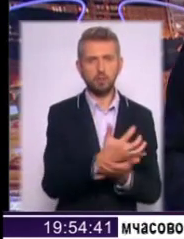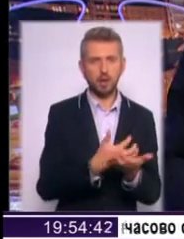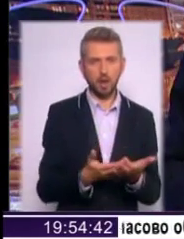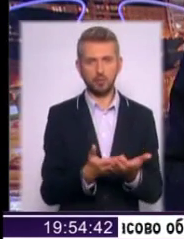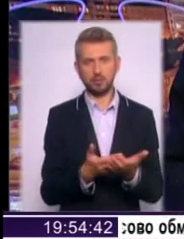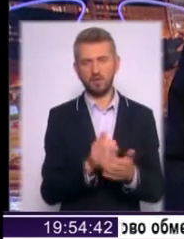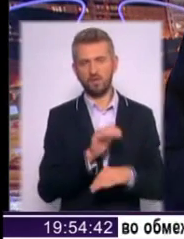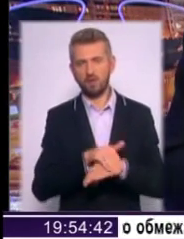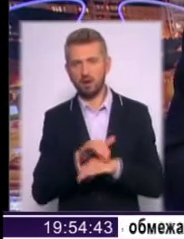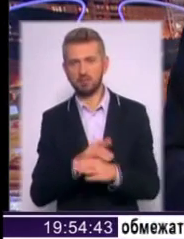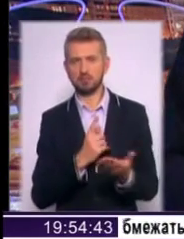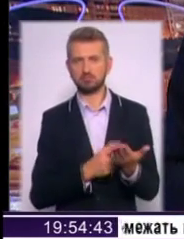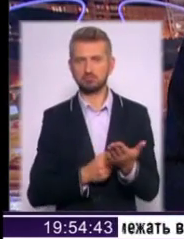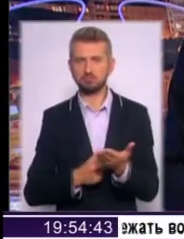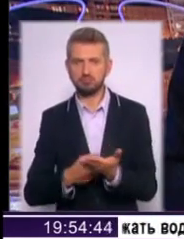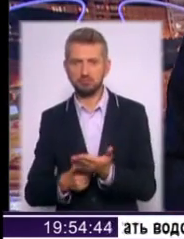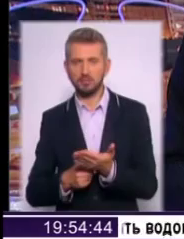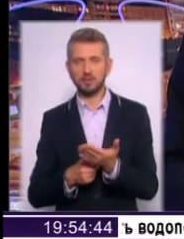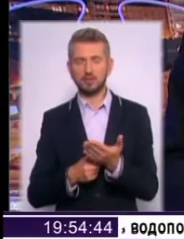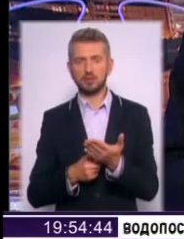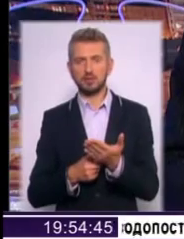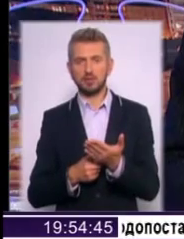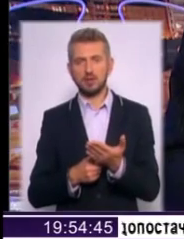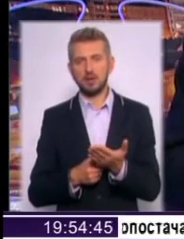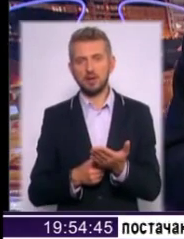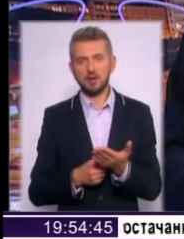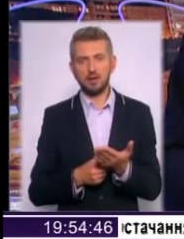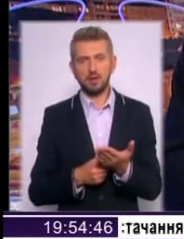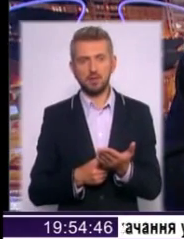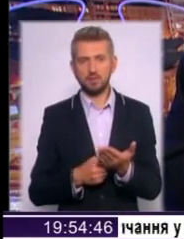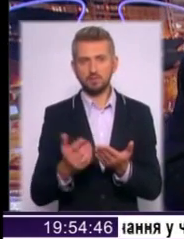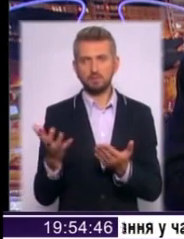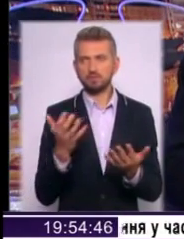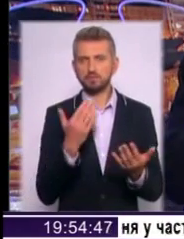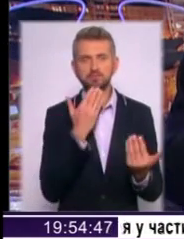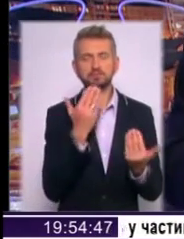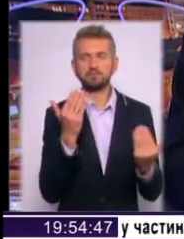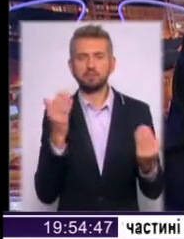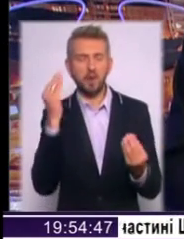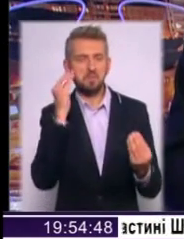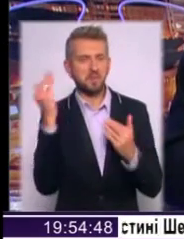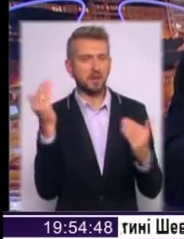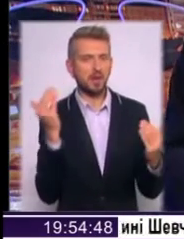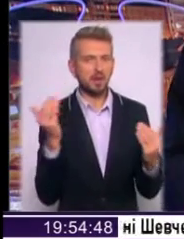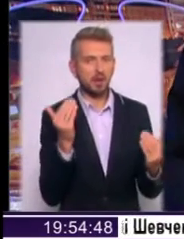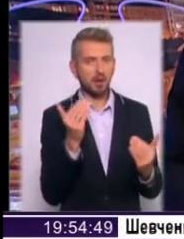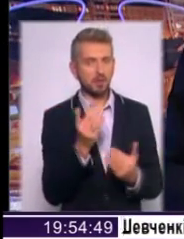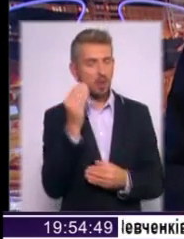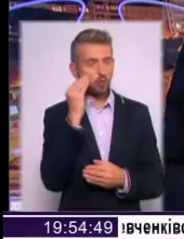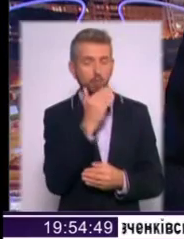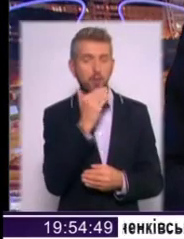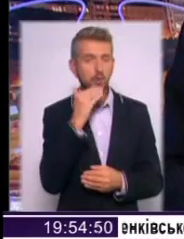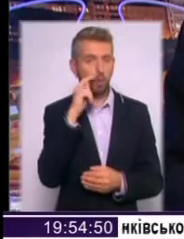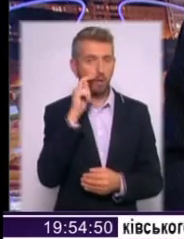набираються ті аргументи, набираються позиції, які, на думку дуже багатьох